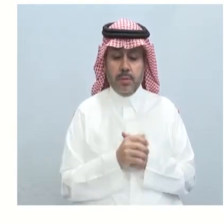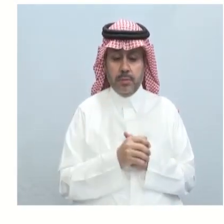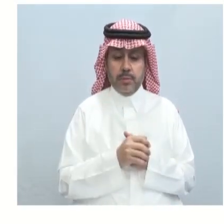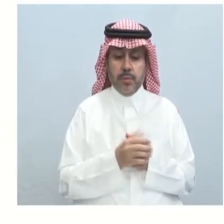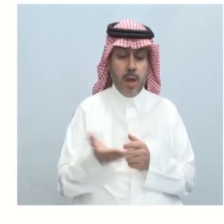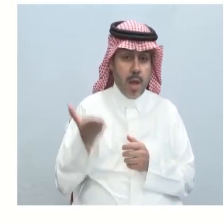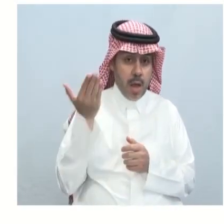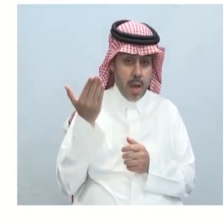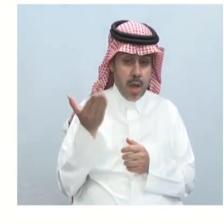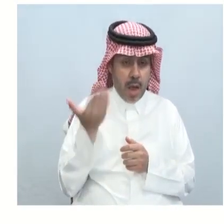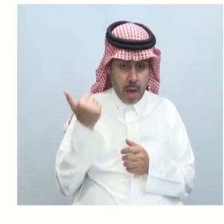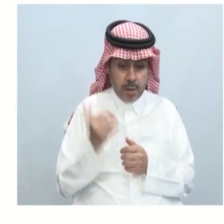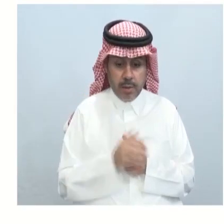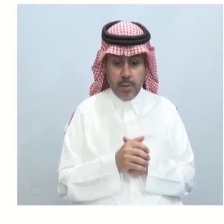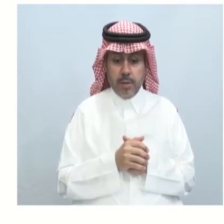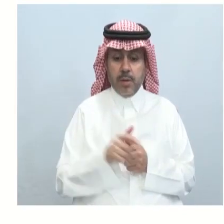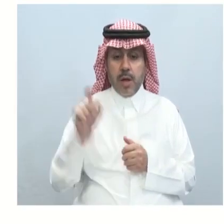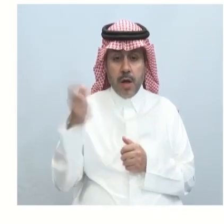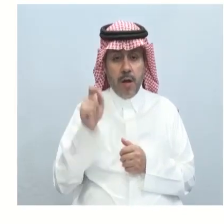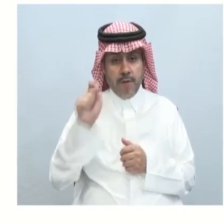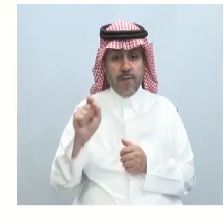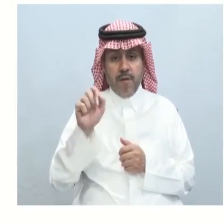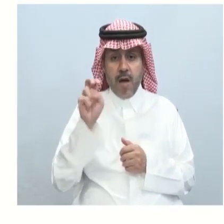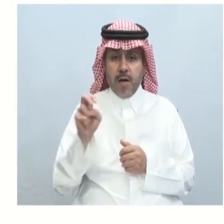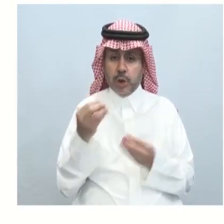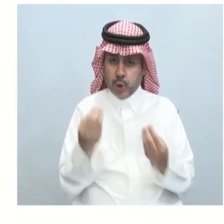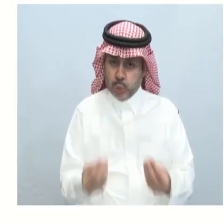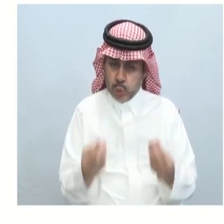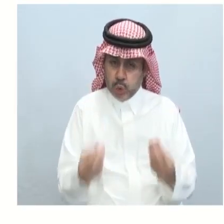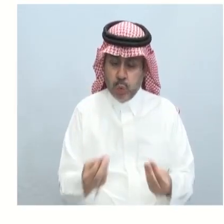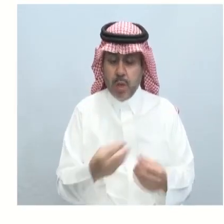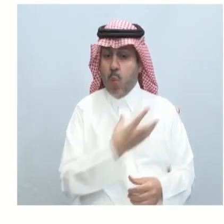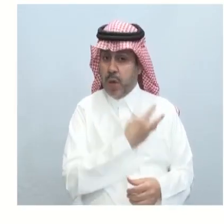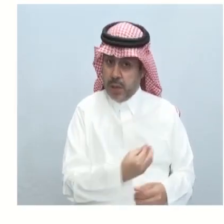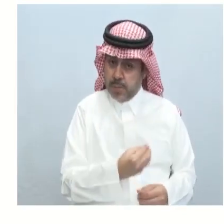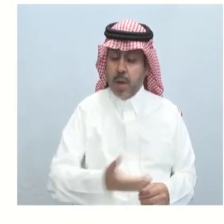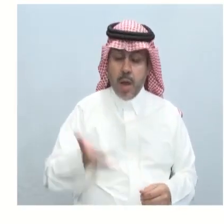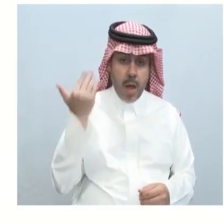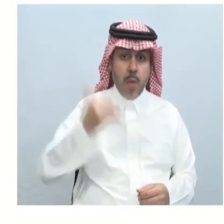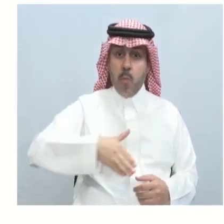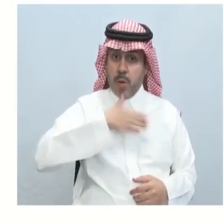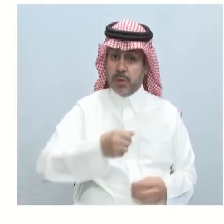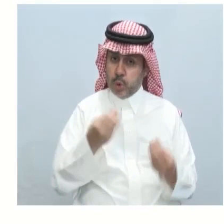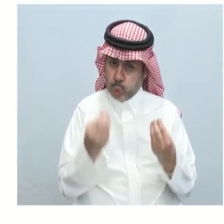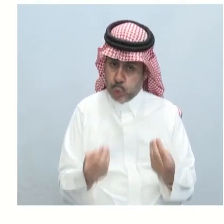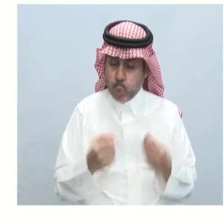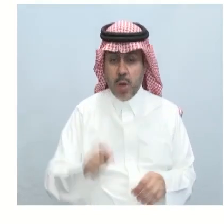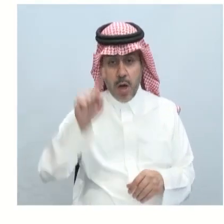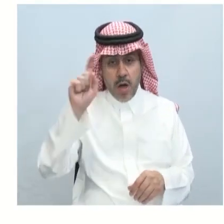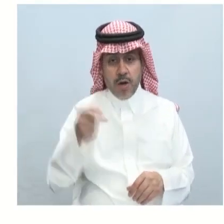كان رفيقا ورحيما والنبي صلى الله عليه وسلم كان حسن